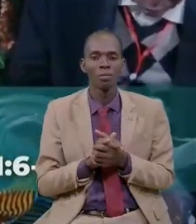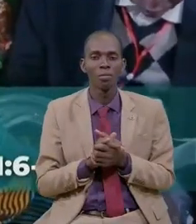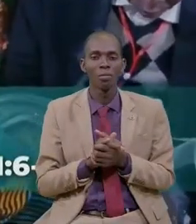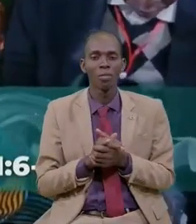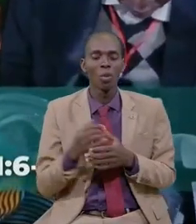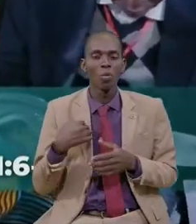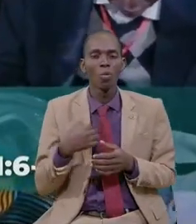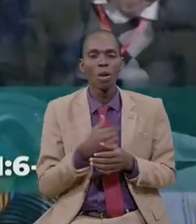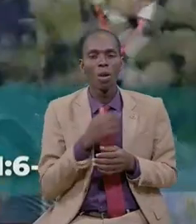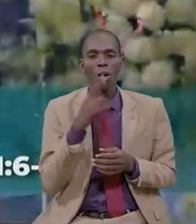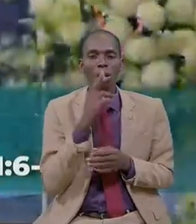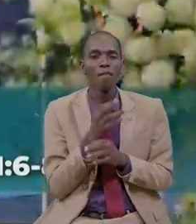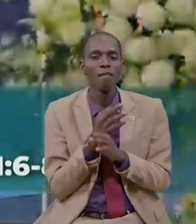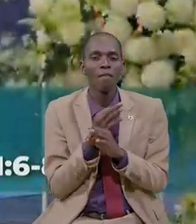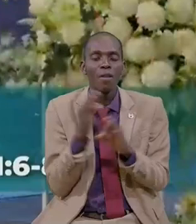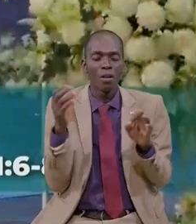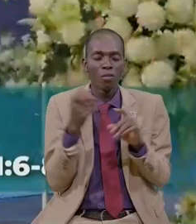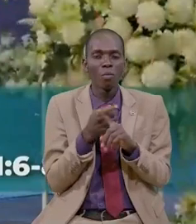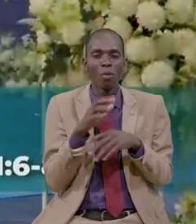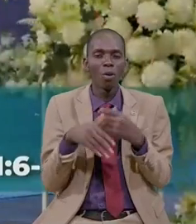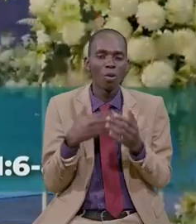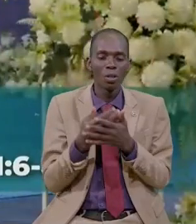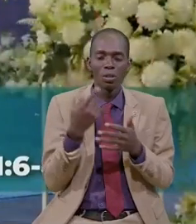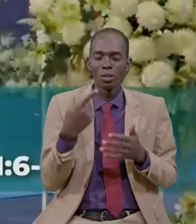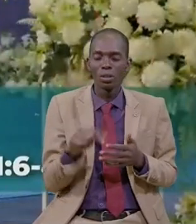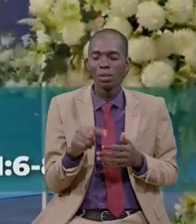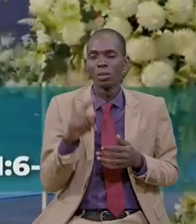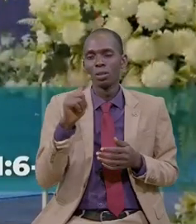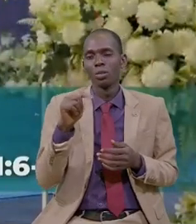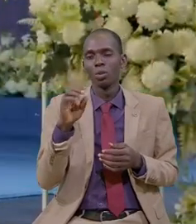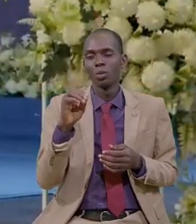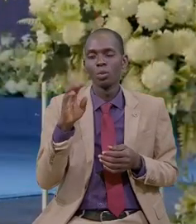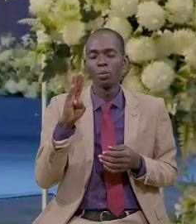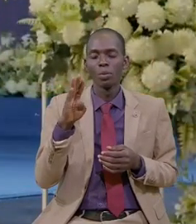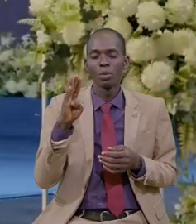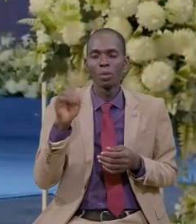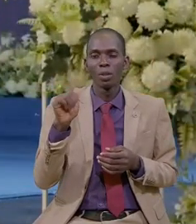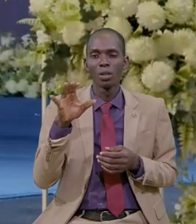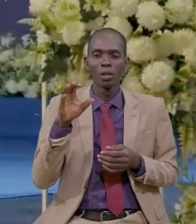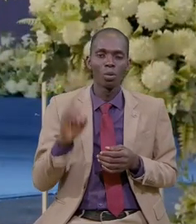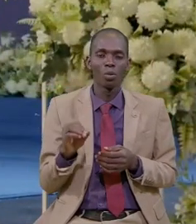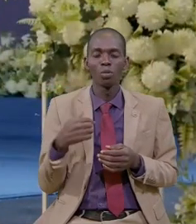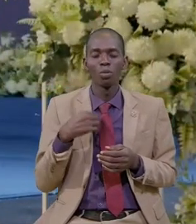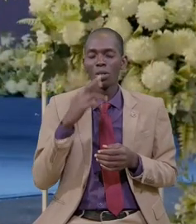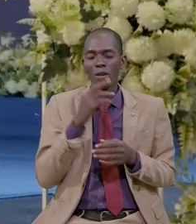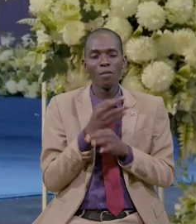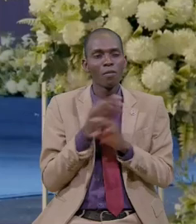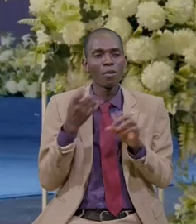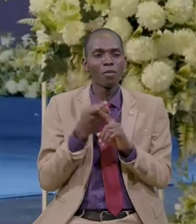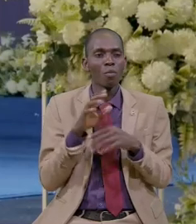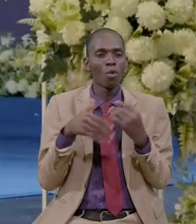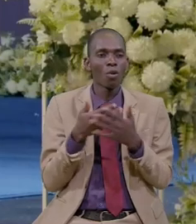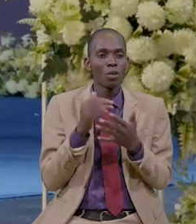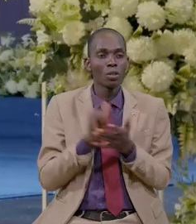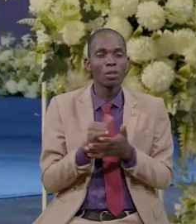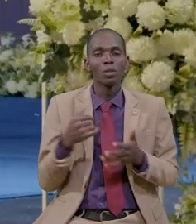Nous sommes libérés de tout, du tabac qui lie les gens. Nous sommes libérés de toutes les